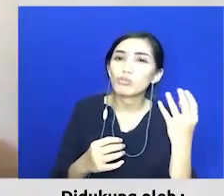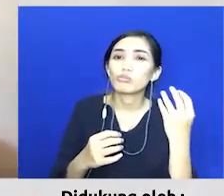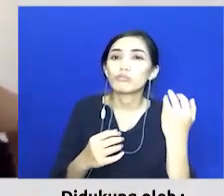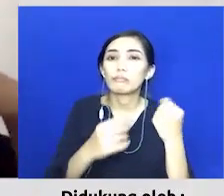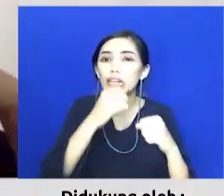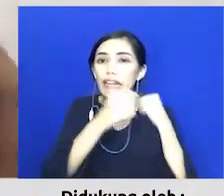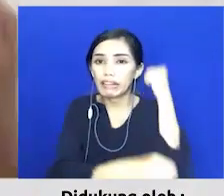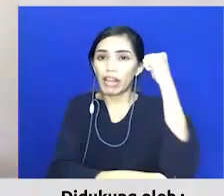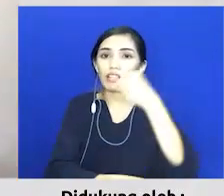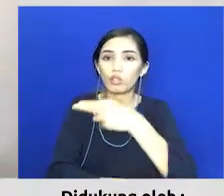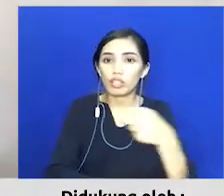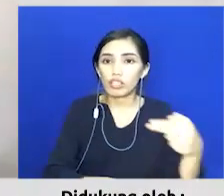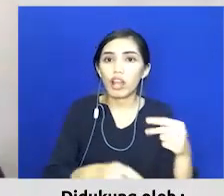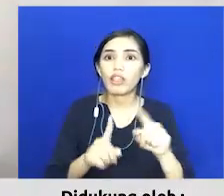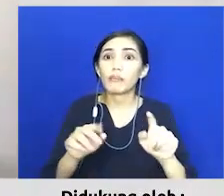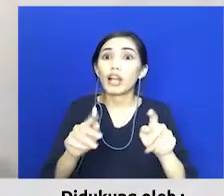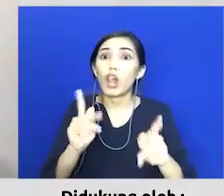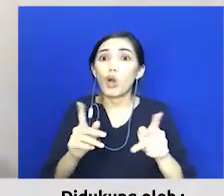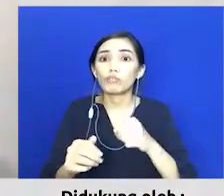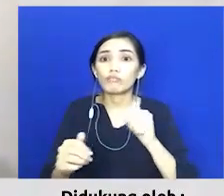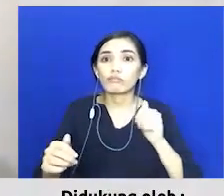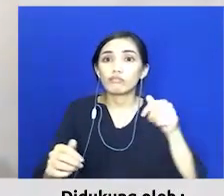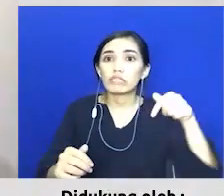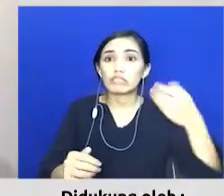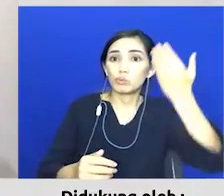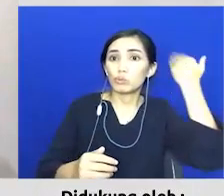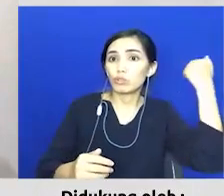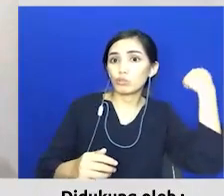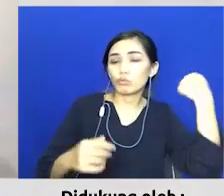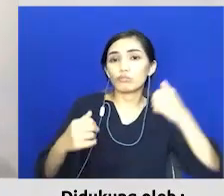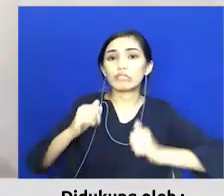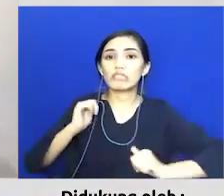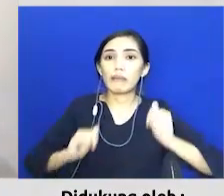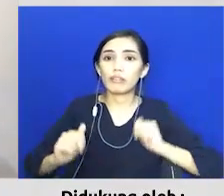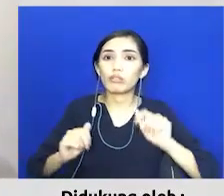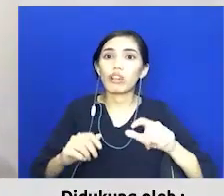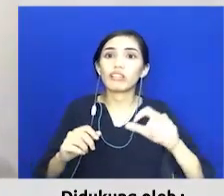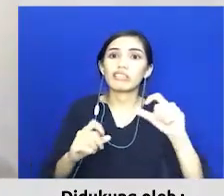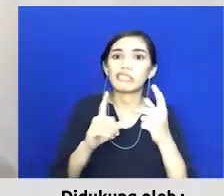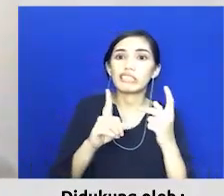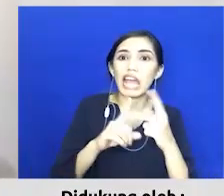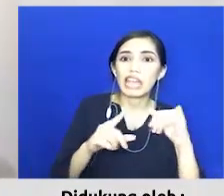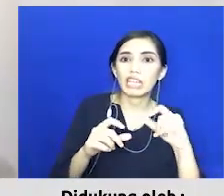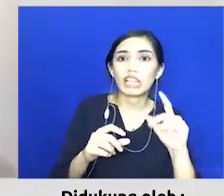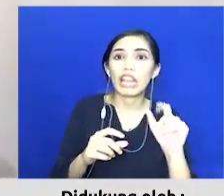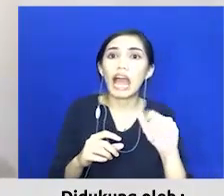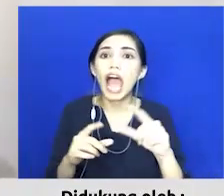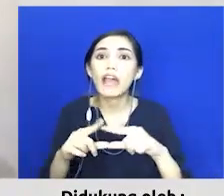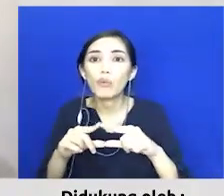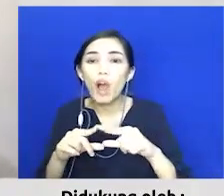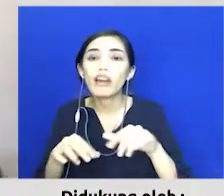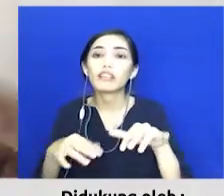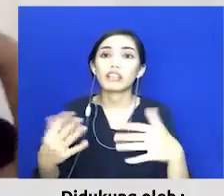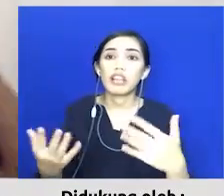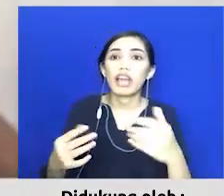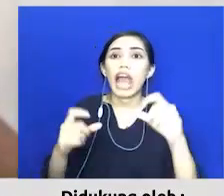situ, ada Afandi di situ semua. Kalau istilah gue tuh selalu ngomong tahun 50-an tuh Indonesia lagi pinter-pinternya gitu. Pada masa itu gitu ya